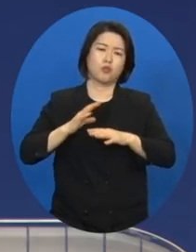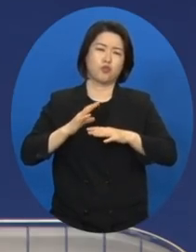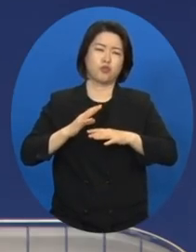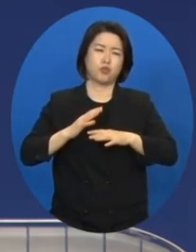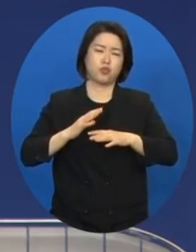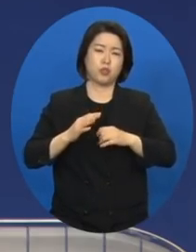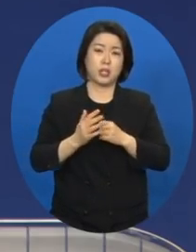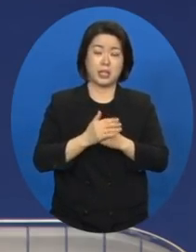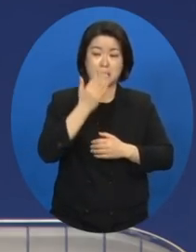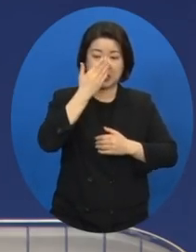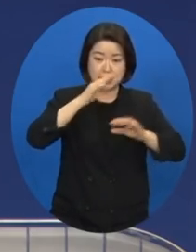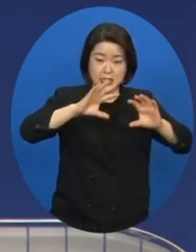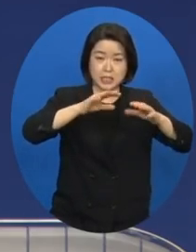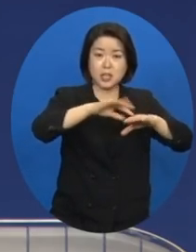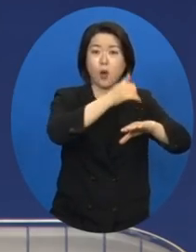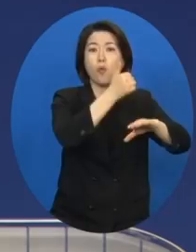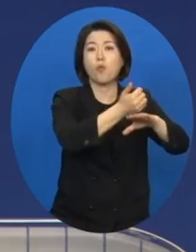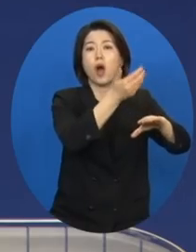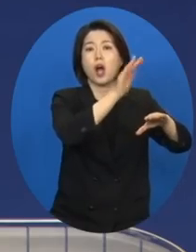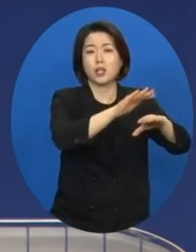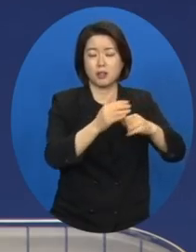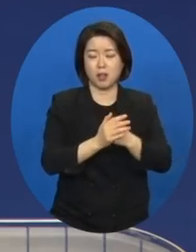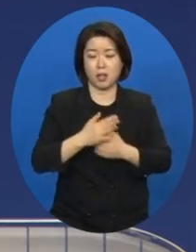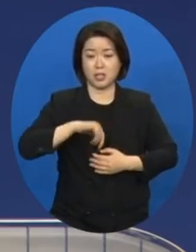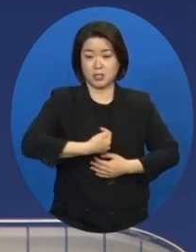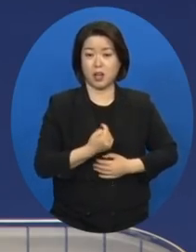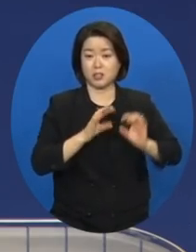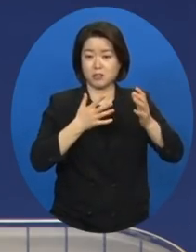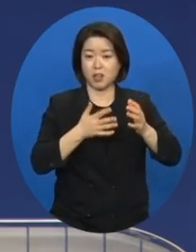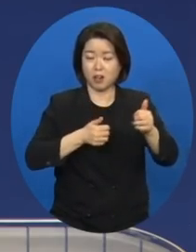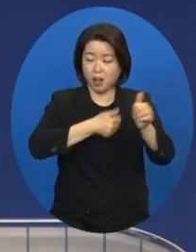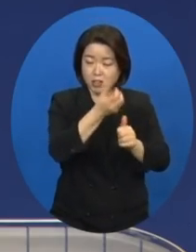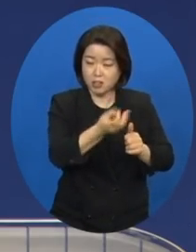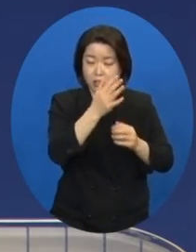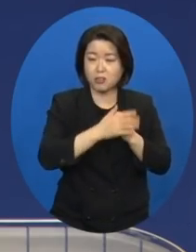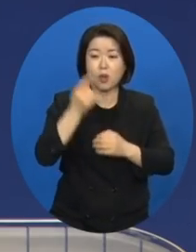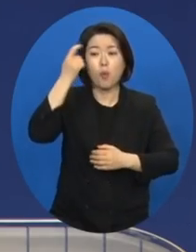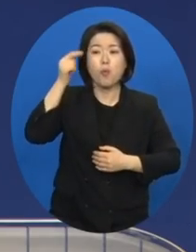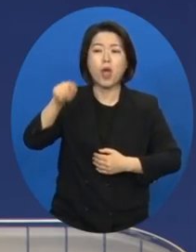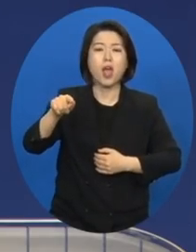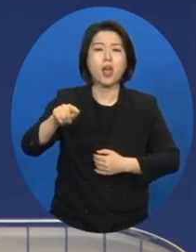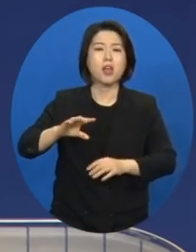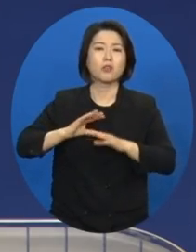이스라엘의 왕인데 자신의 나라가 이겼는데 왜 두려워할까?